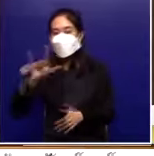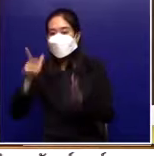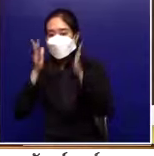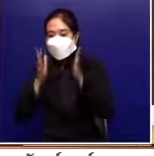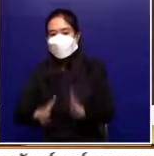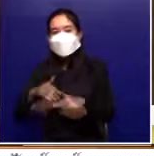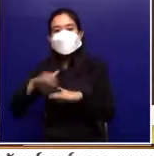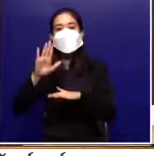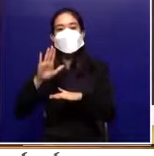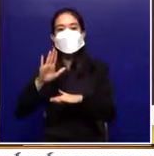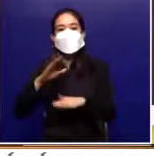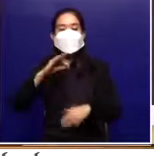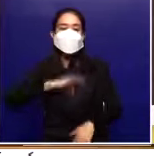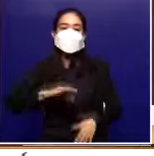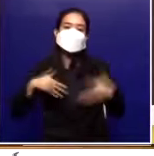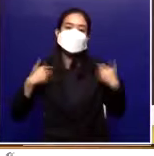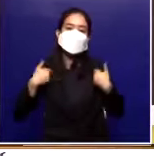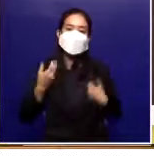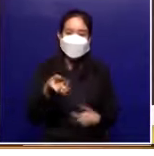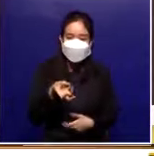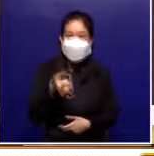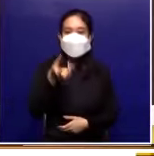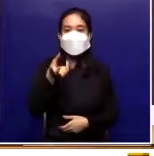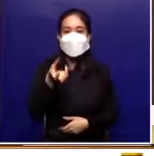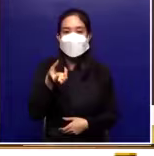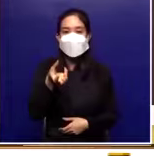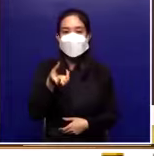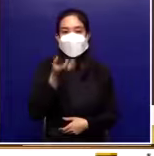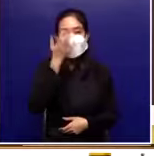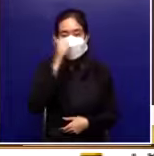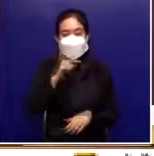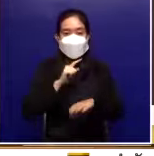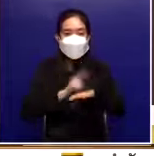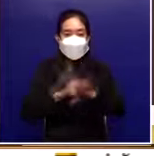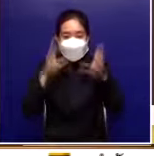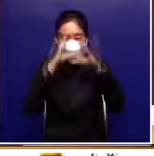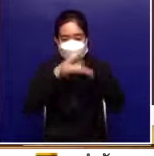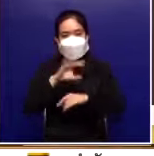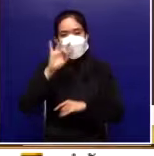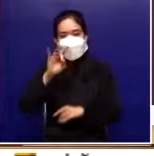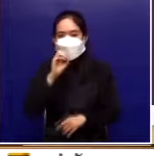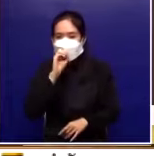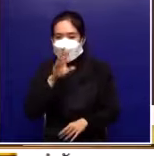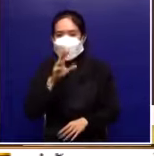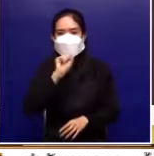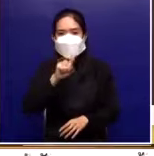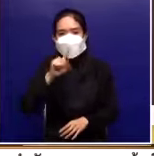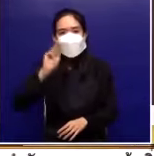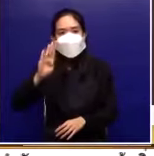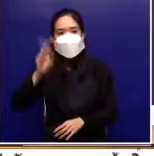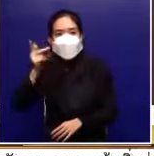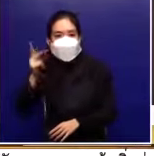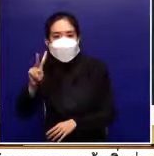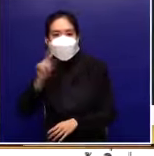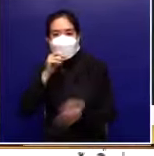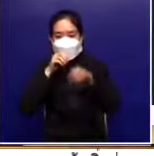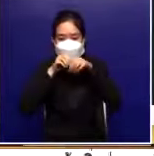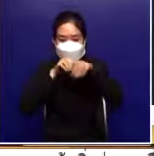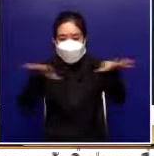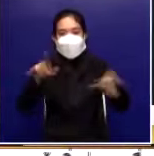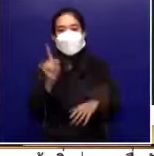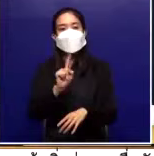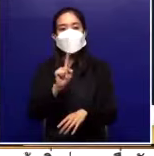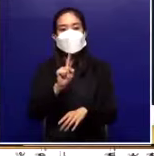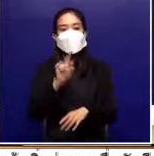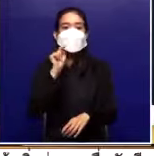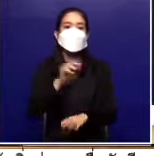านประธานครับเมื่อ20นาฬิกาที่ผ่านมานี้สบคของนายกรัฐมนตรีประกาศยกเลิกเห็นใจพ่อ